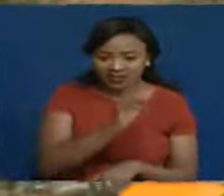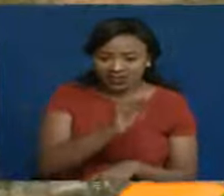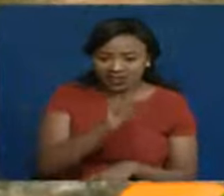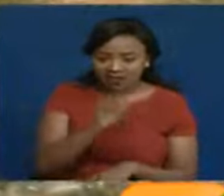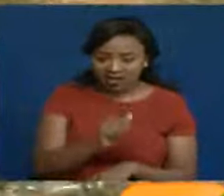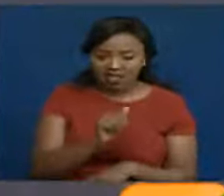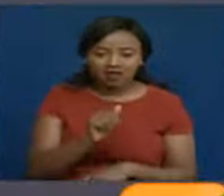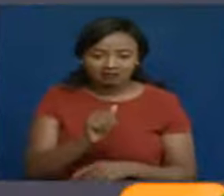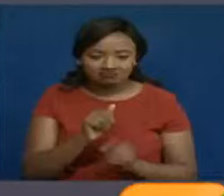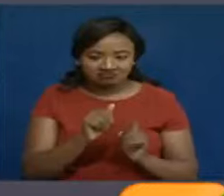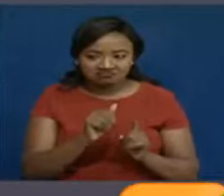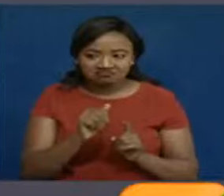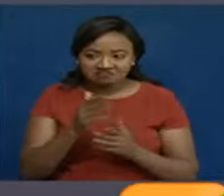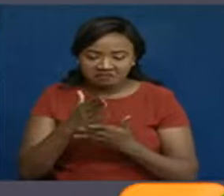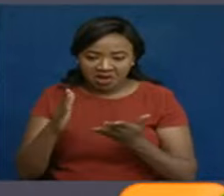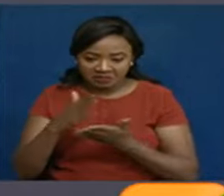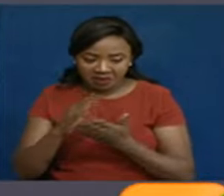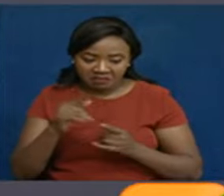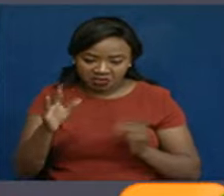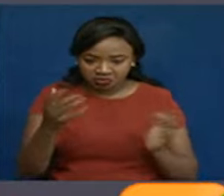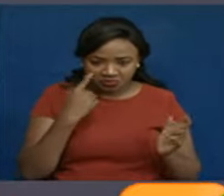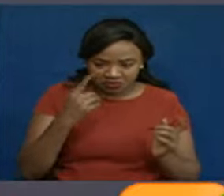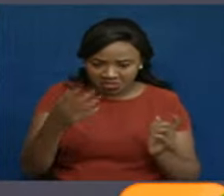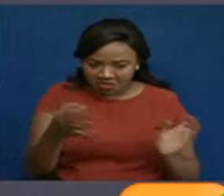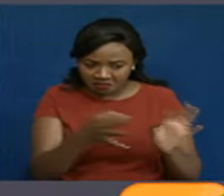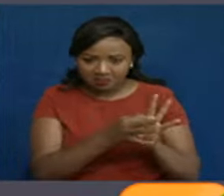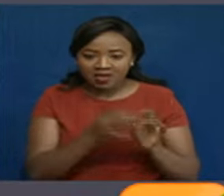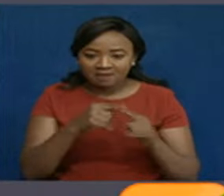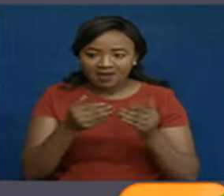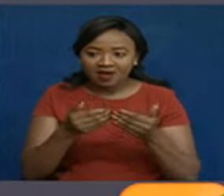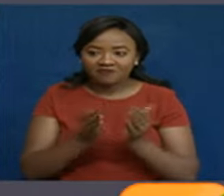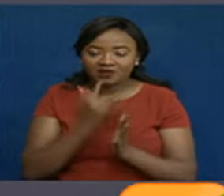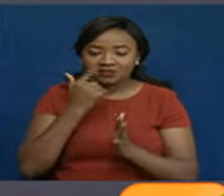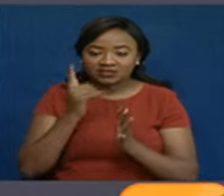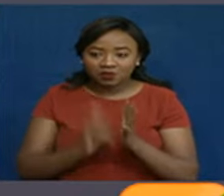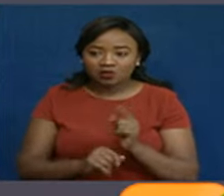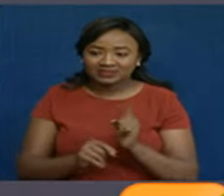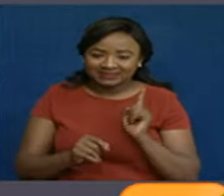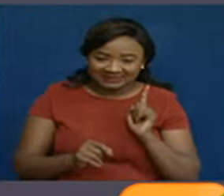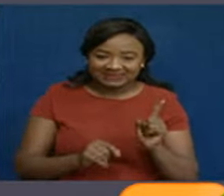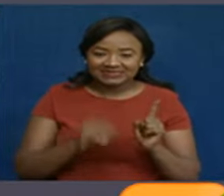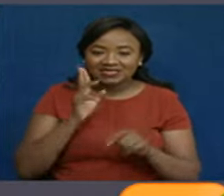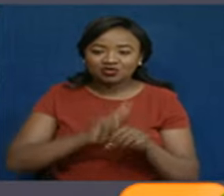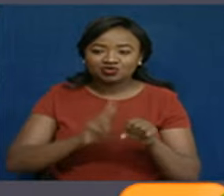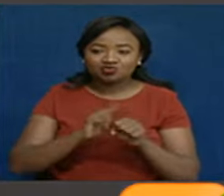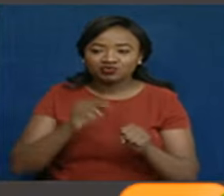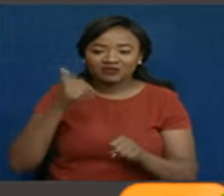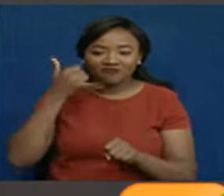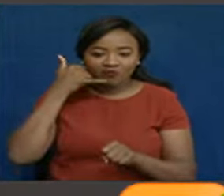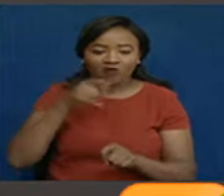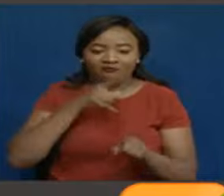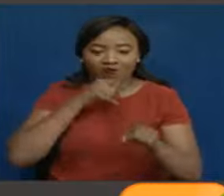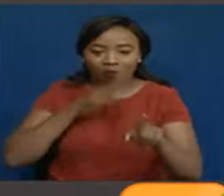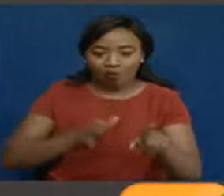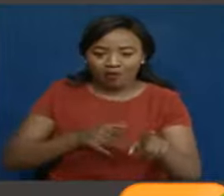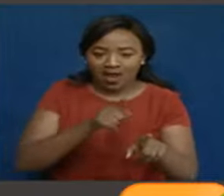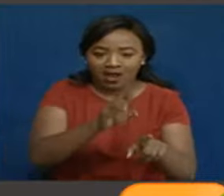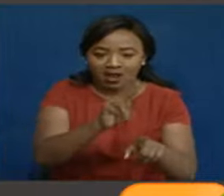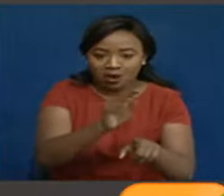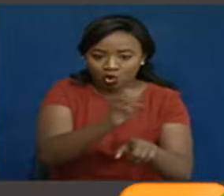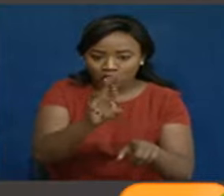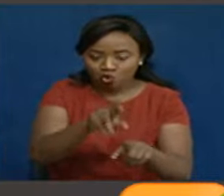kubainisha vipande vya mwili huo, lakini familia inasema wakati huo mshukiwa alikuwa akitumia simu ya Deka kuwasiliana na watu fulani,